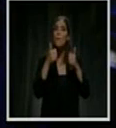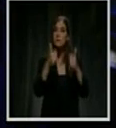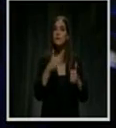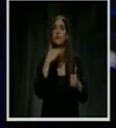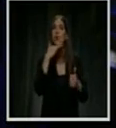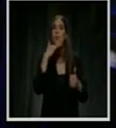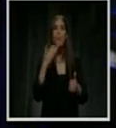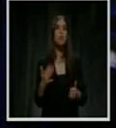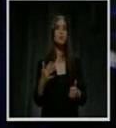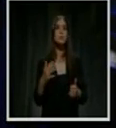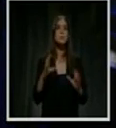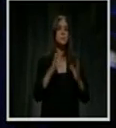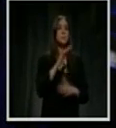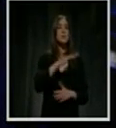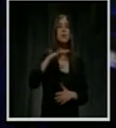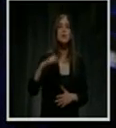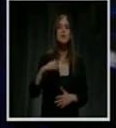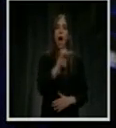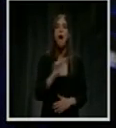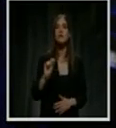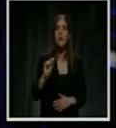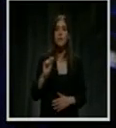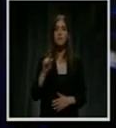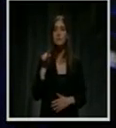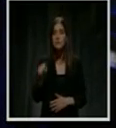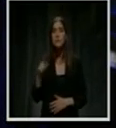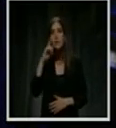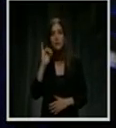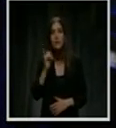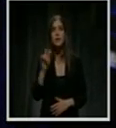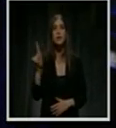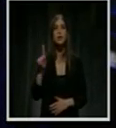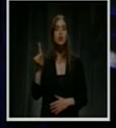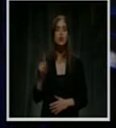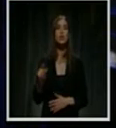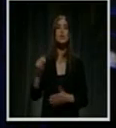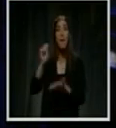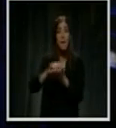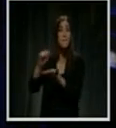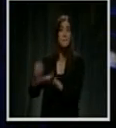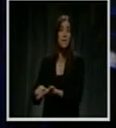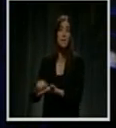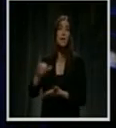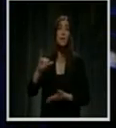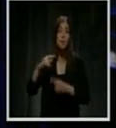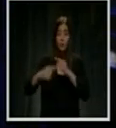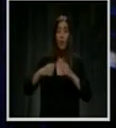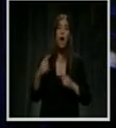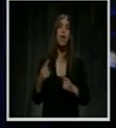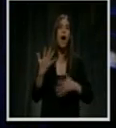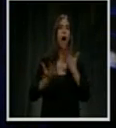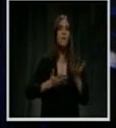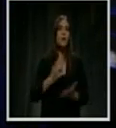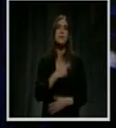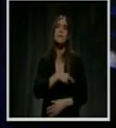naġlux. Iverifikajt jekk it-trattat u x'se jiġi impattat dwar dawk li huma materji ta' kompetenza nazzjonali